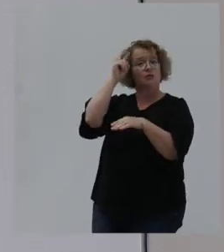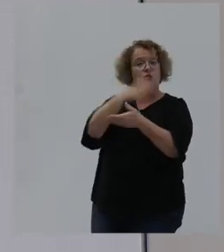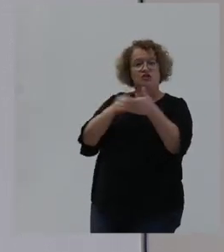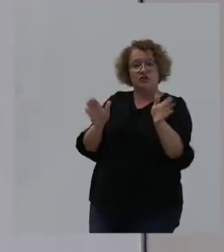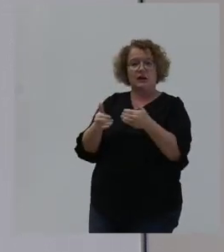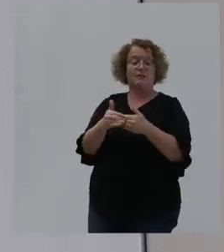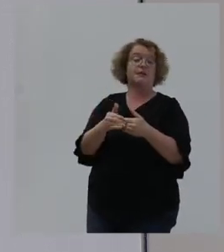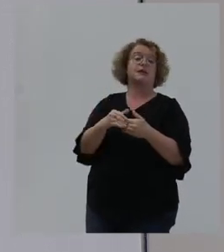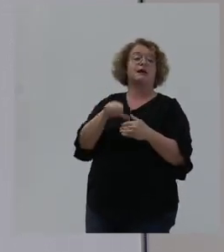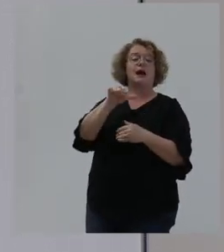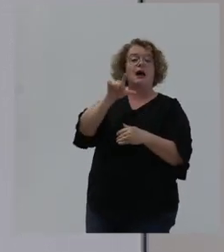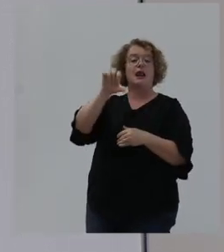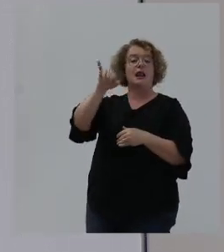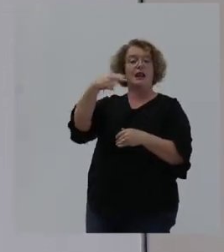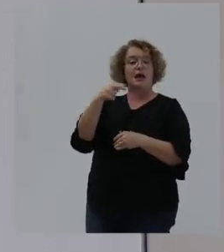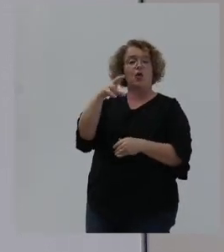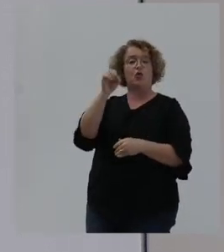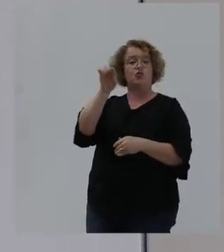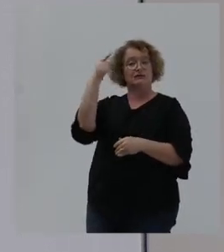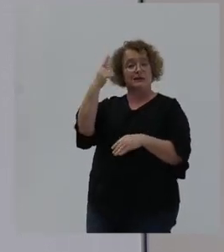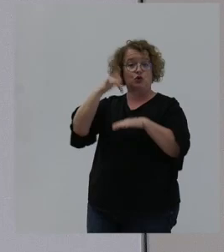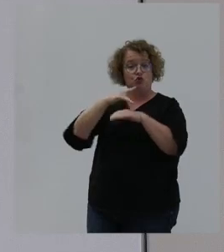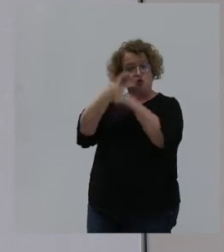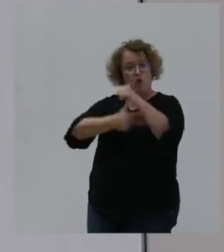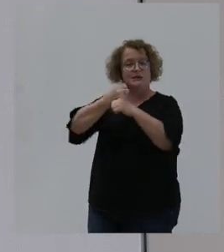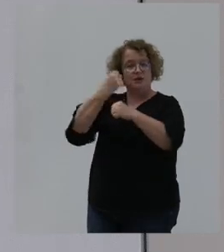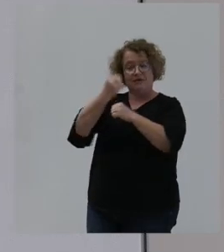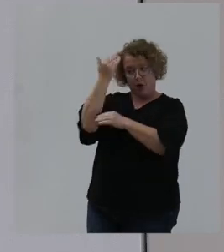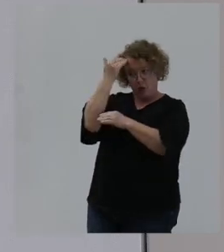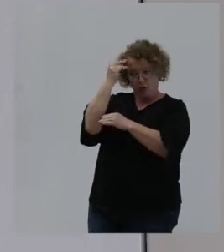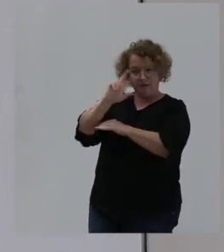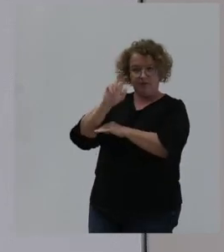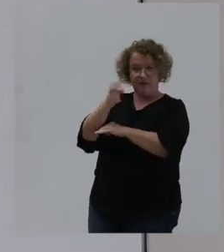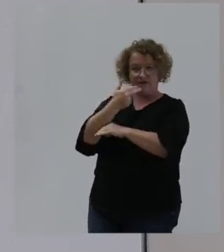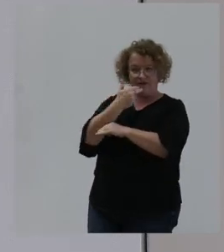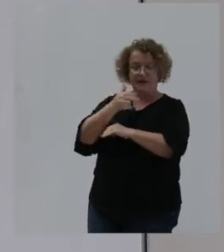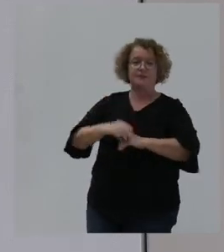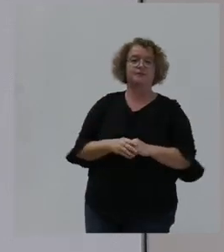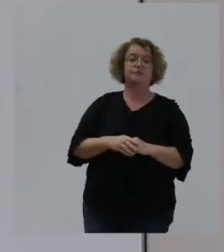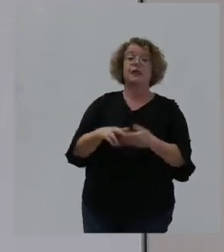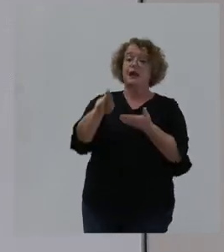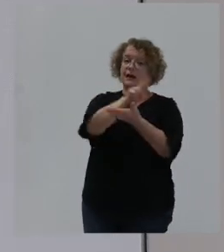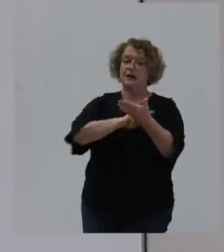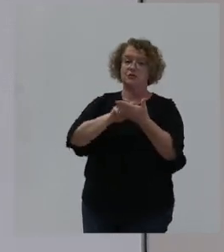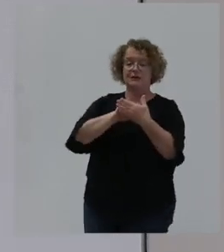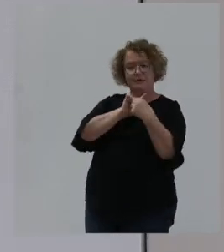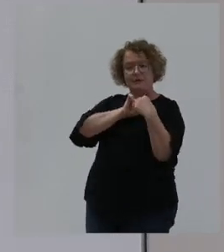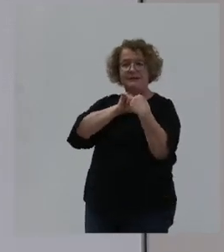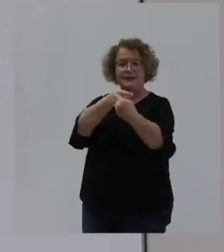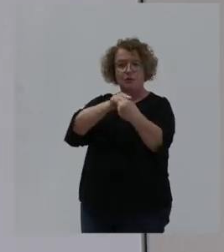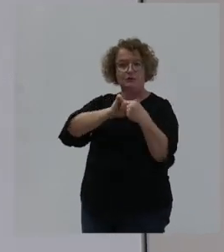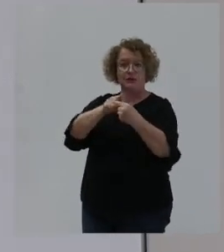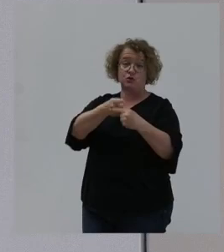cabinet d'Alain Rousset. Nous nous faisons fort d'entrer en relation avec en négociation avec la région, en faisant là encore